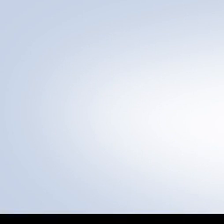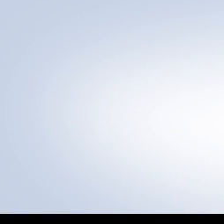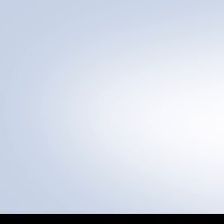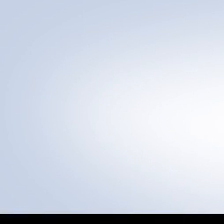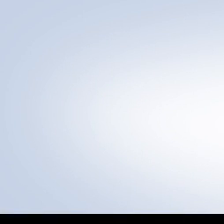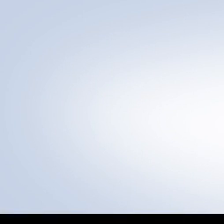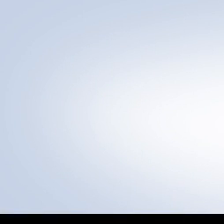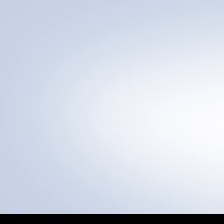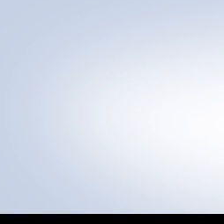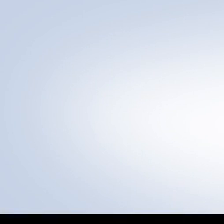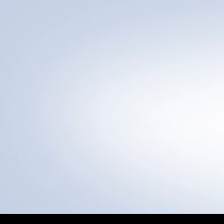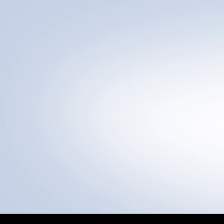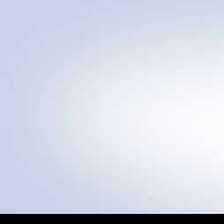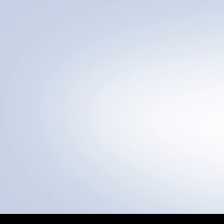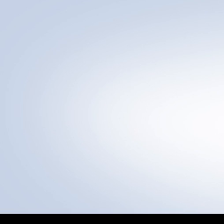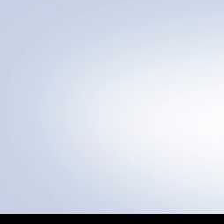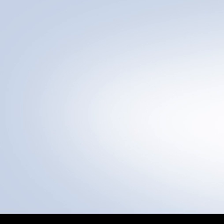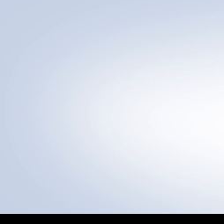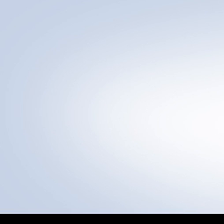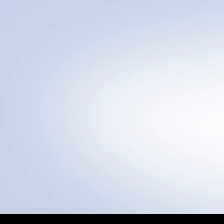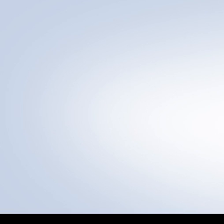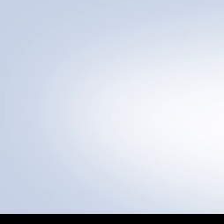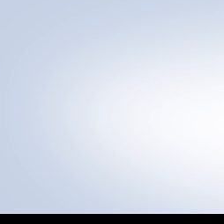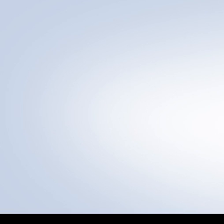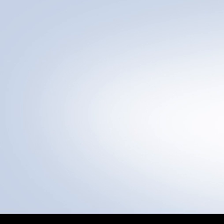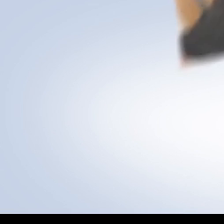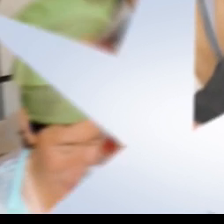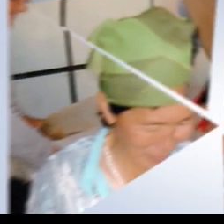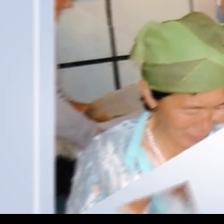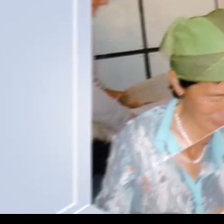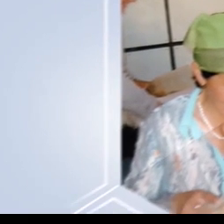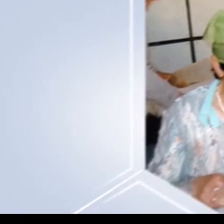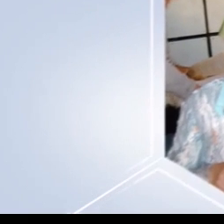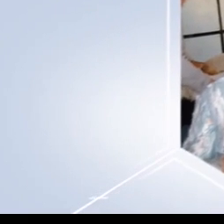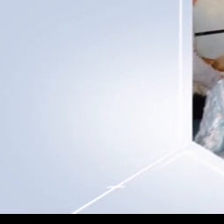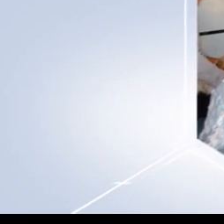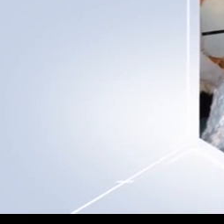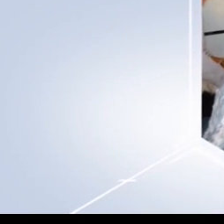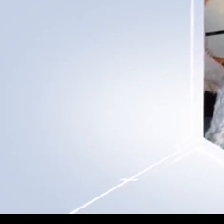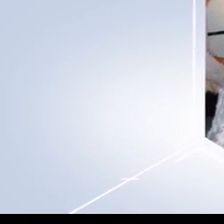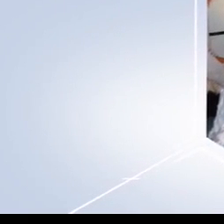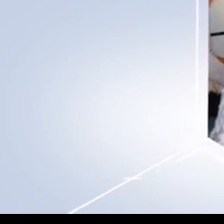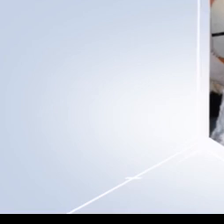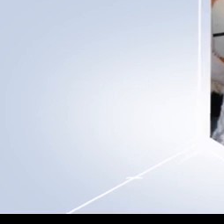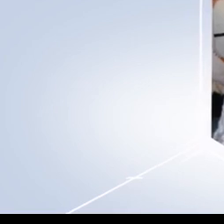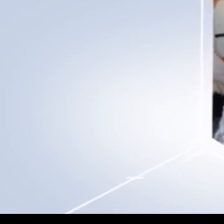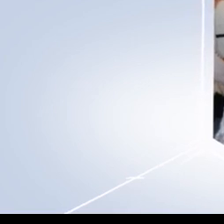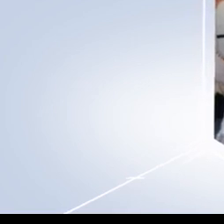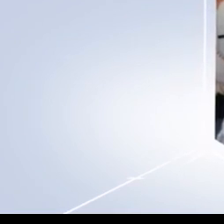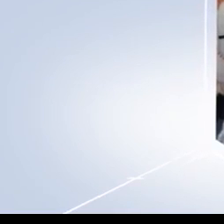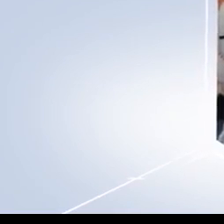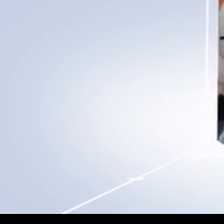གསུག འགསས འགས རེད རིག ནས གསལ ཡེད ལེད གསྱེད ཁེ ཁེད ཡིགས